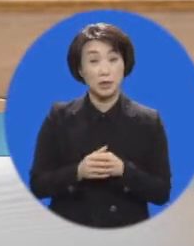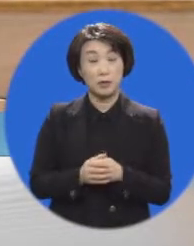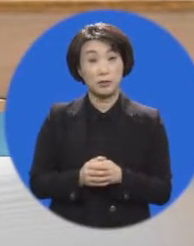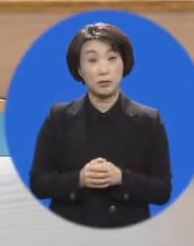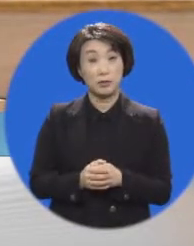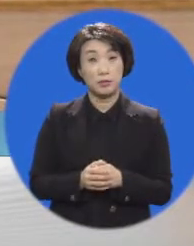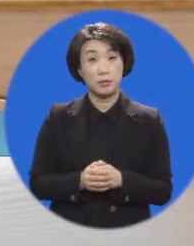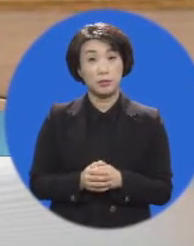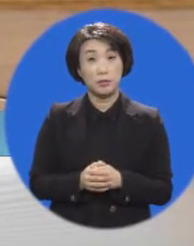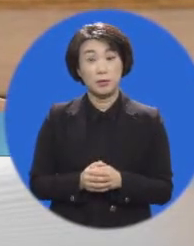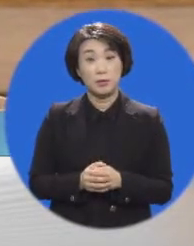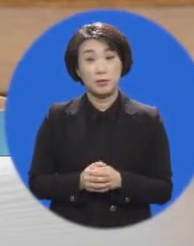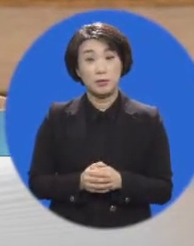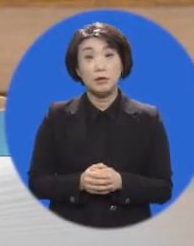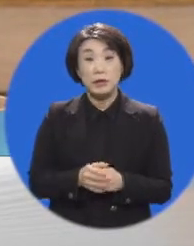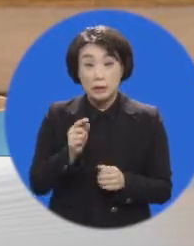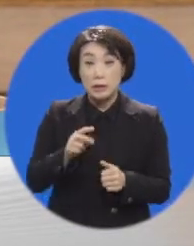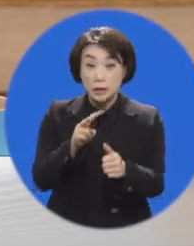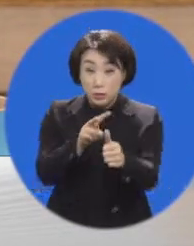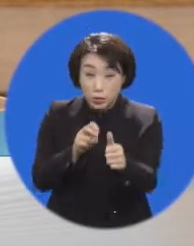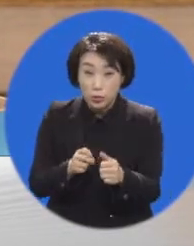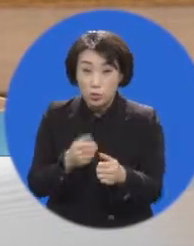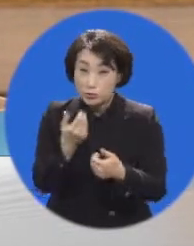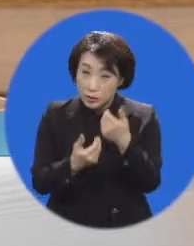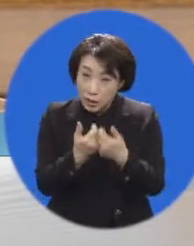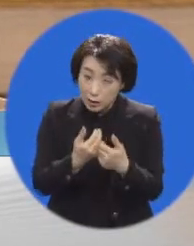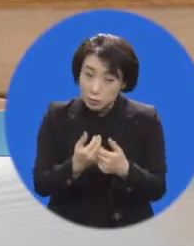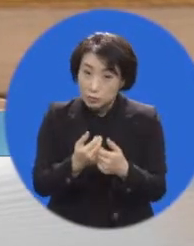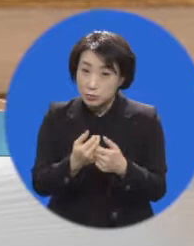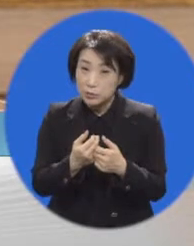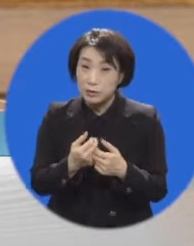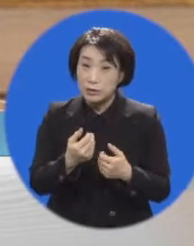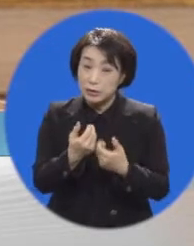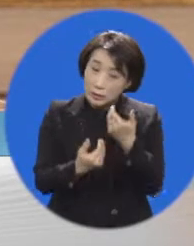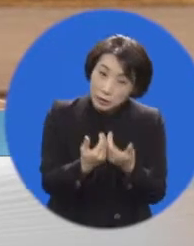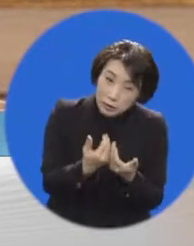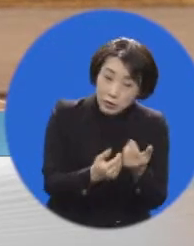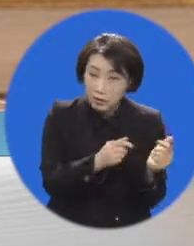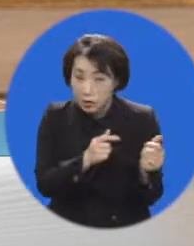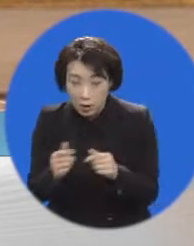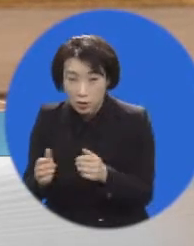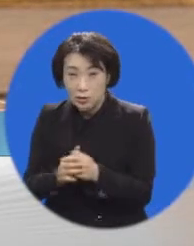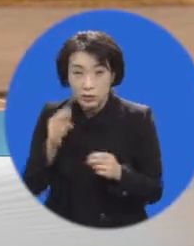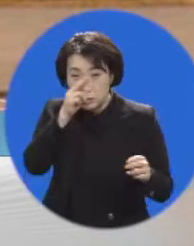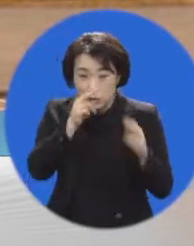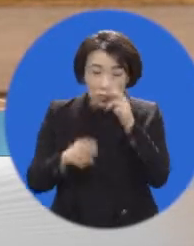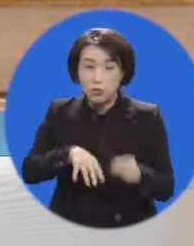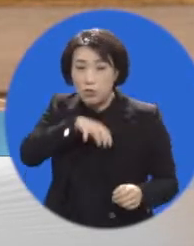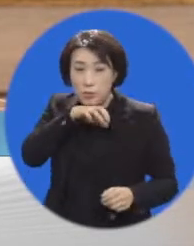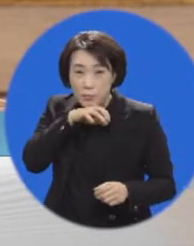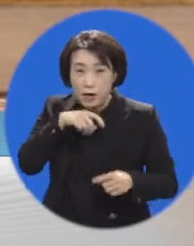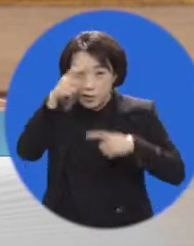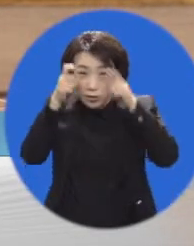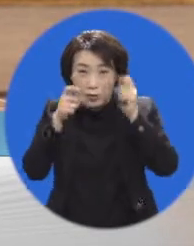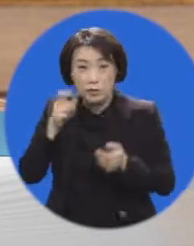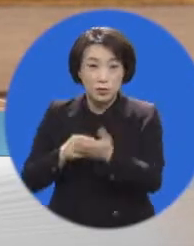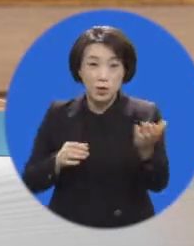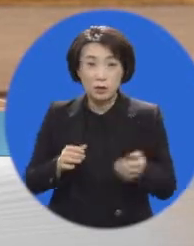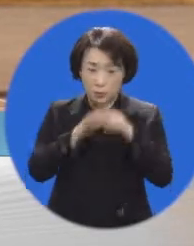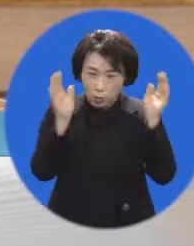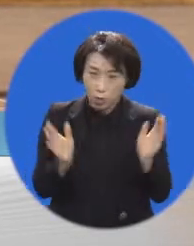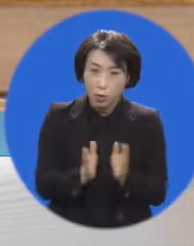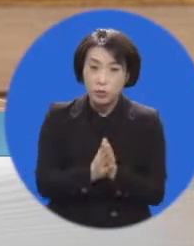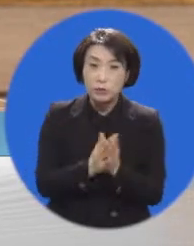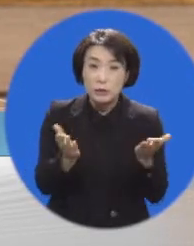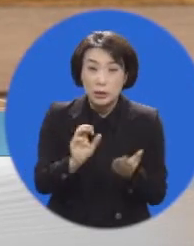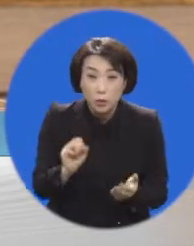그러면 이런 미움이나 다툼이나 시기나 질투나 원망이나 불평이나 나타나는